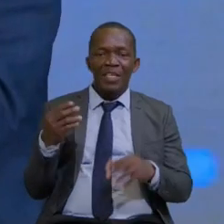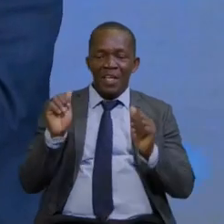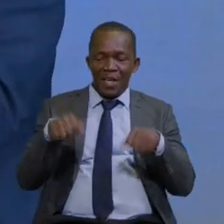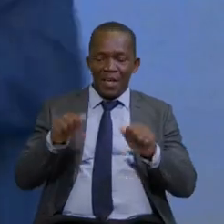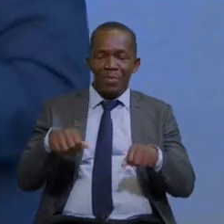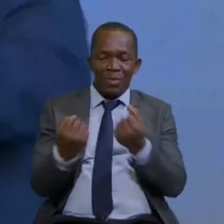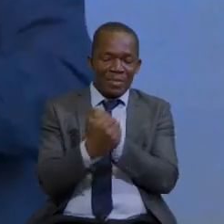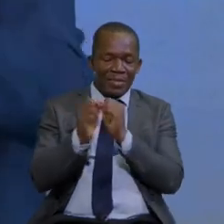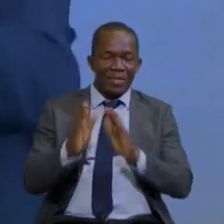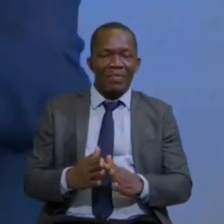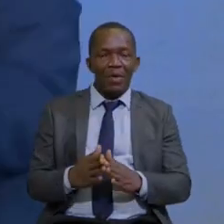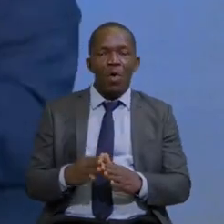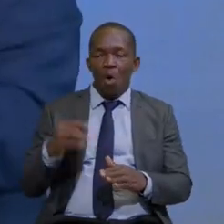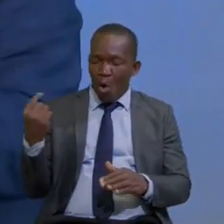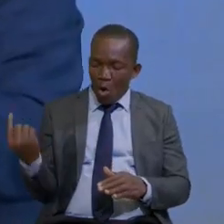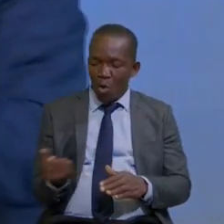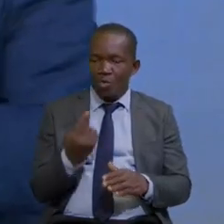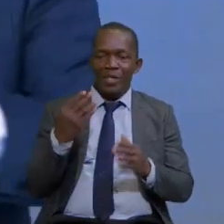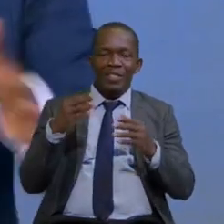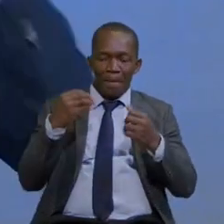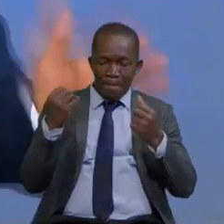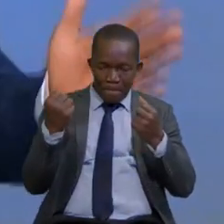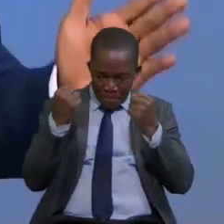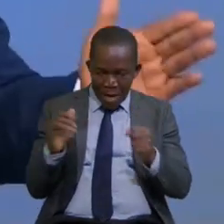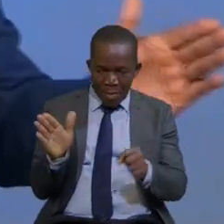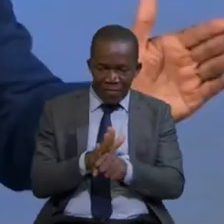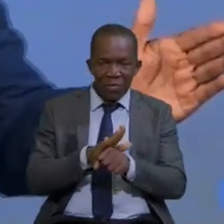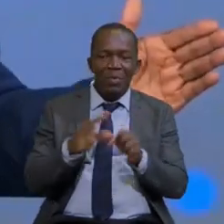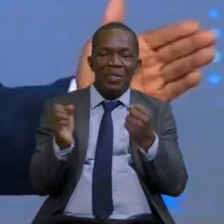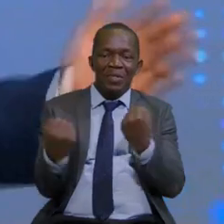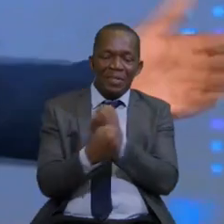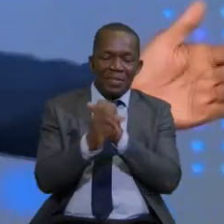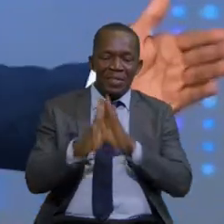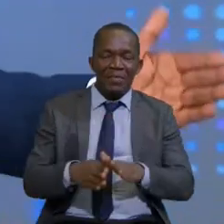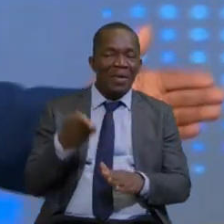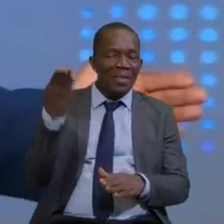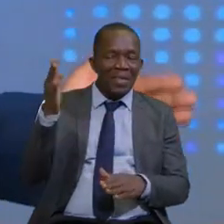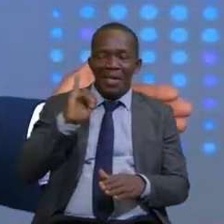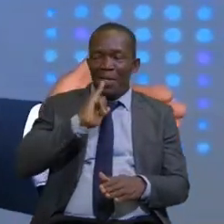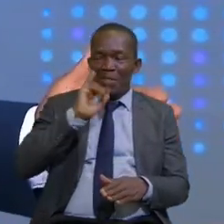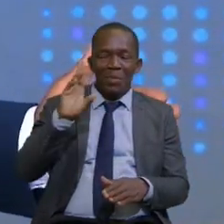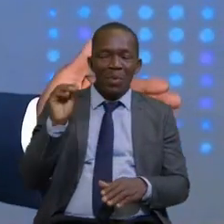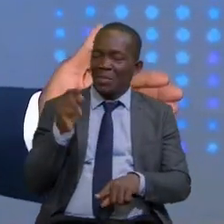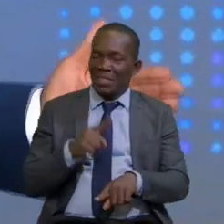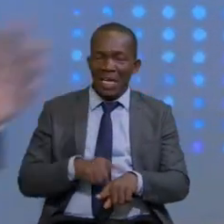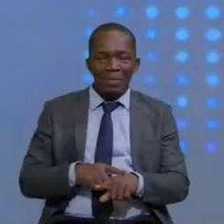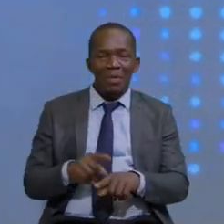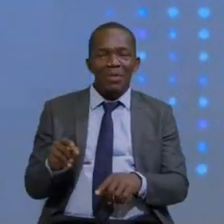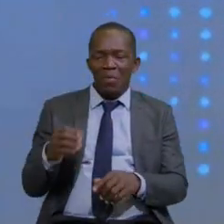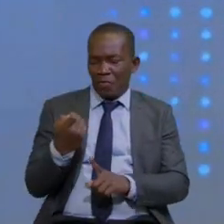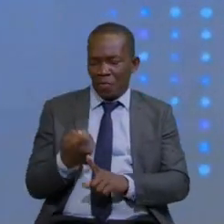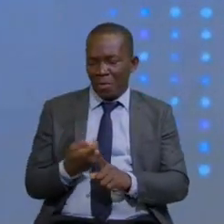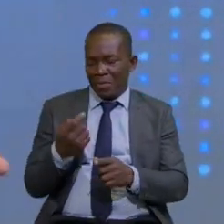Toujours puissant. Et il n'y a pas de moment, à aucun moment de ta vie, depuis que tu es né de